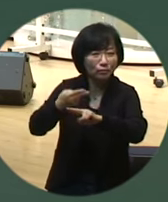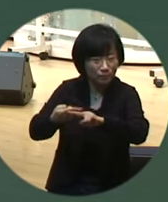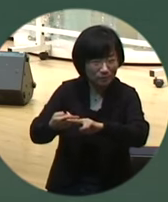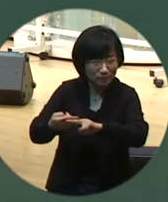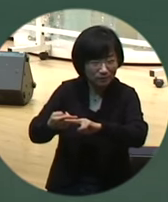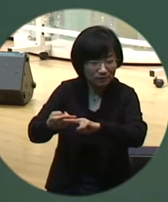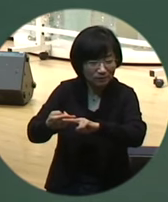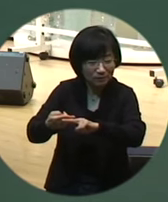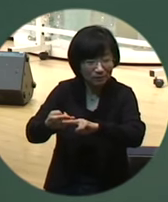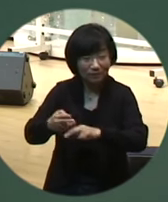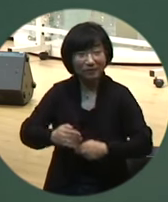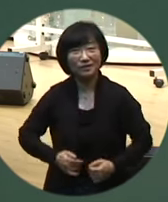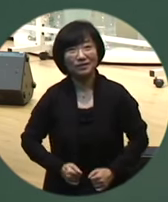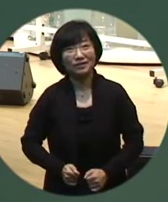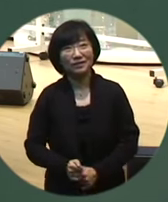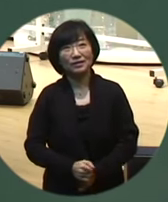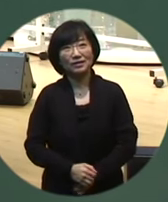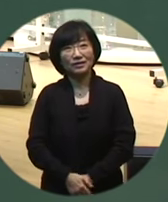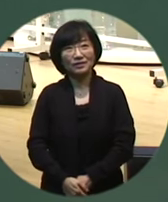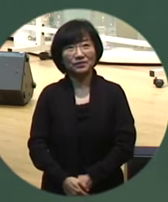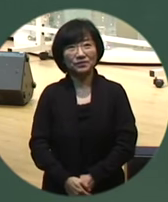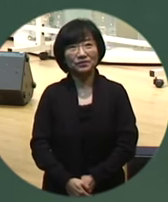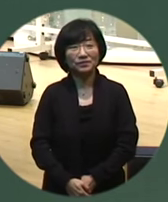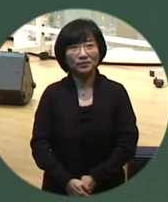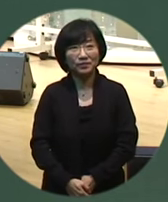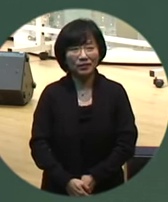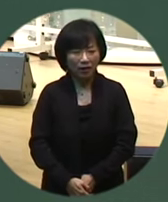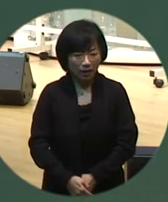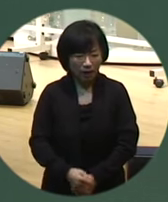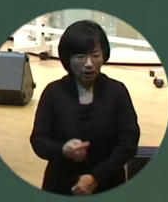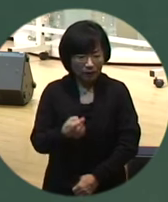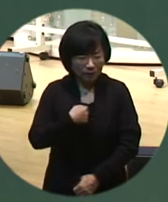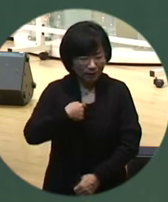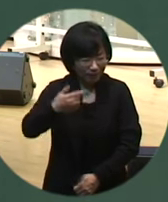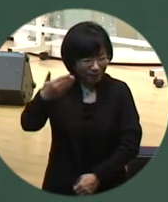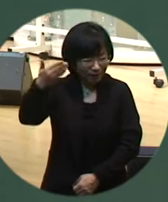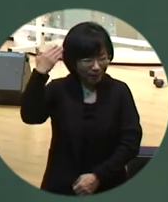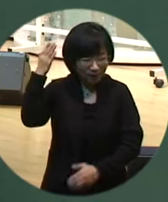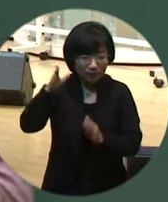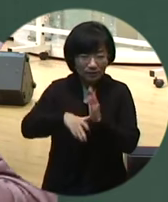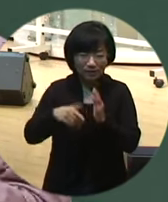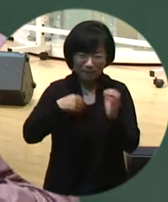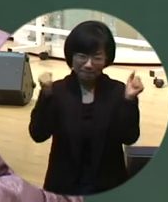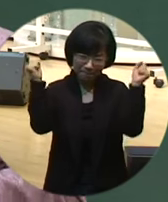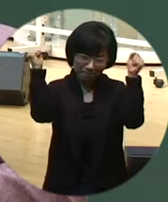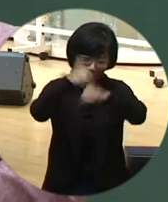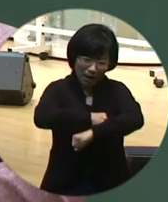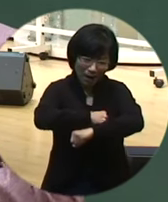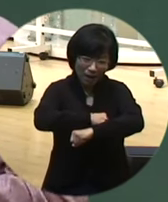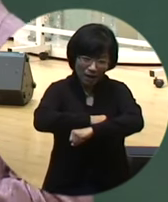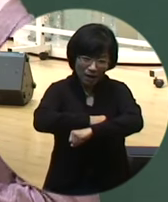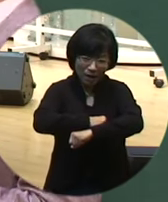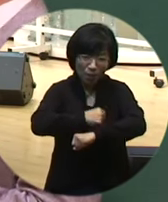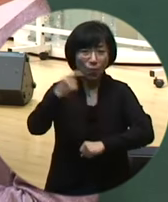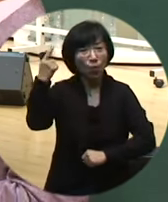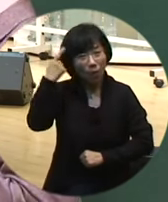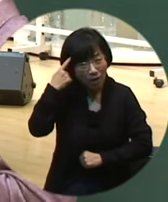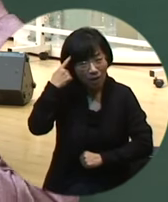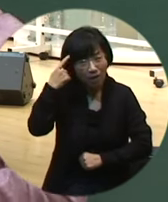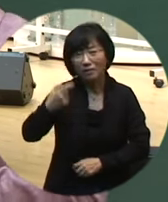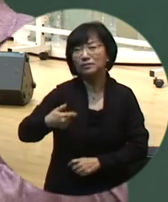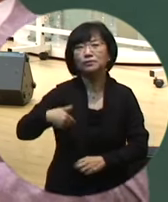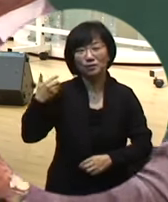저는 제가 실패한 이유를 잘 몰랐었어요. In other words, simply put, I did not correctly understand the reason for my